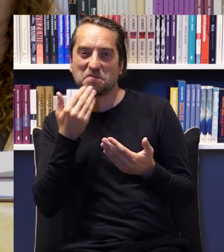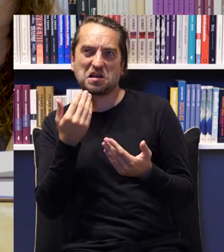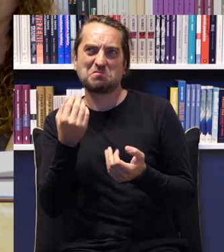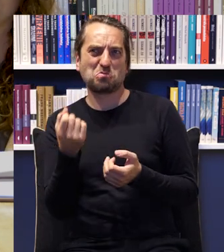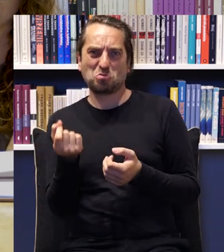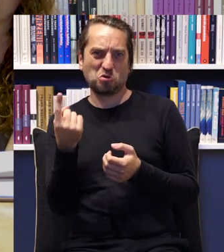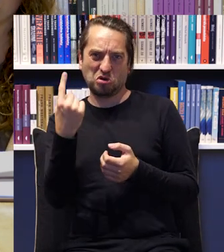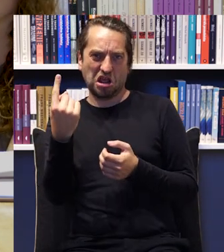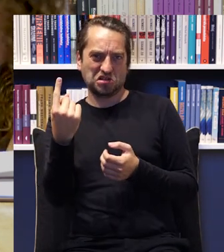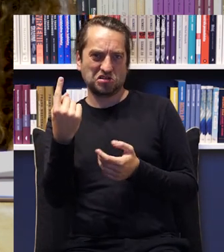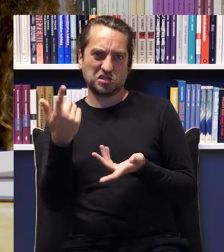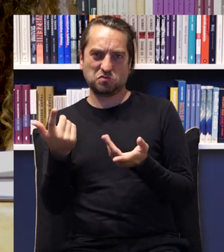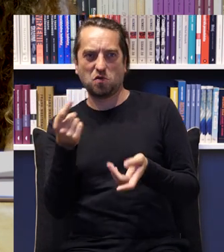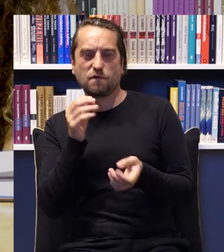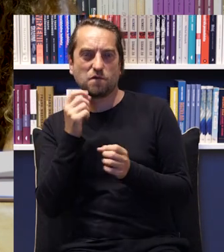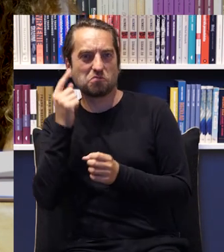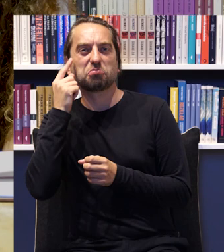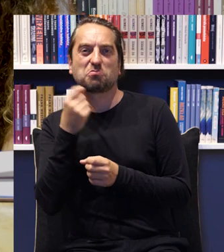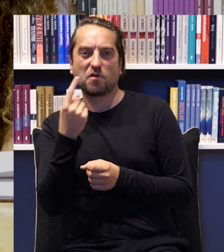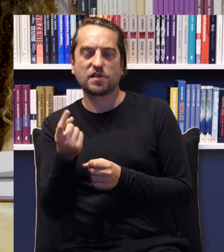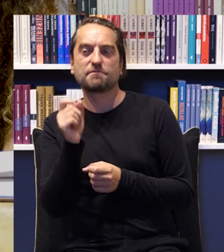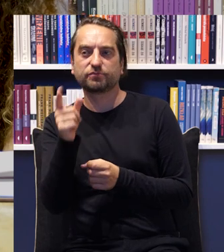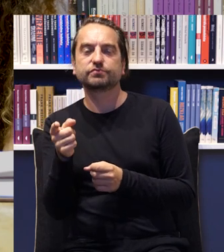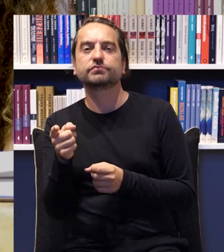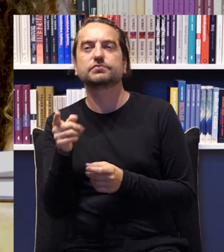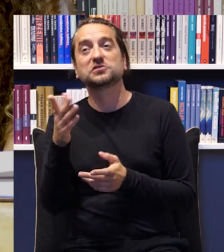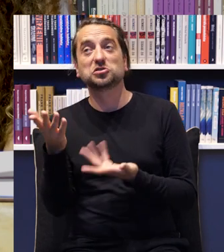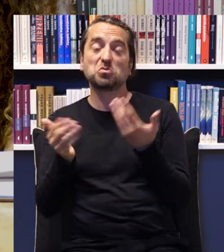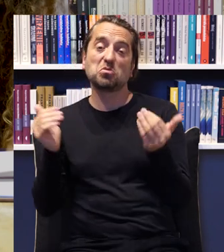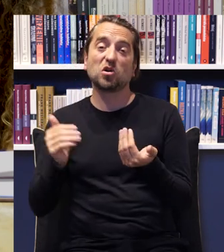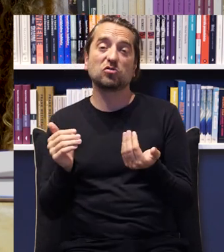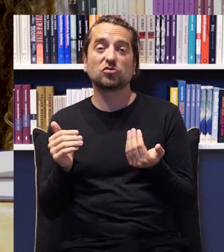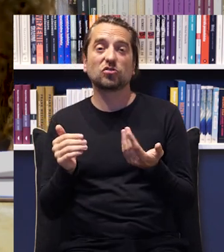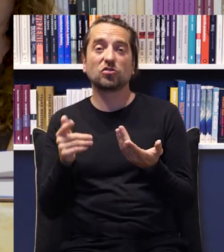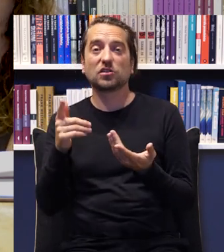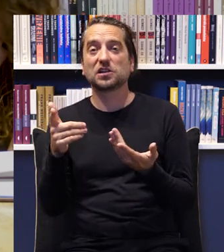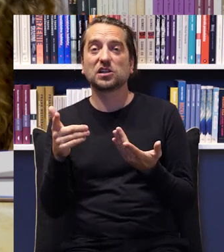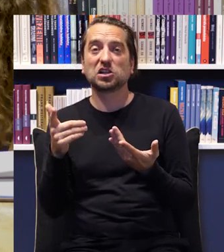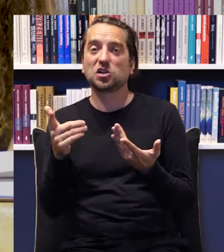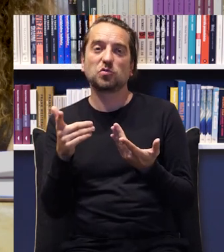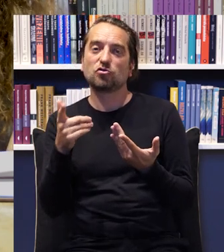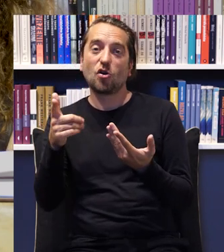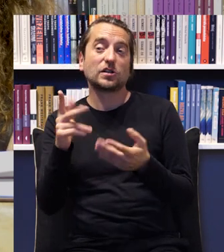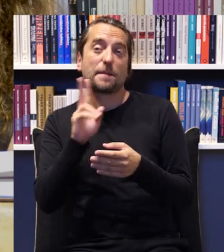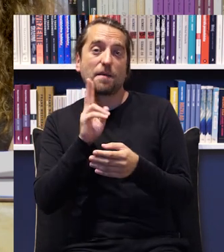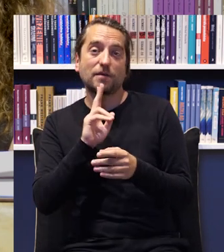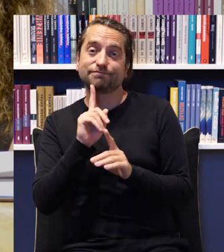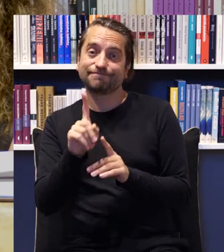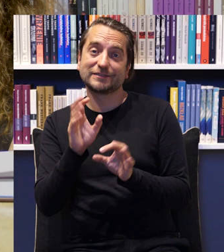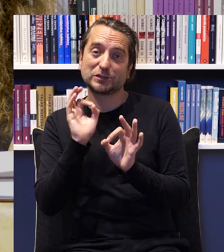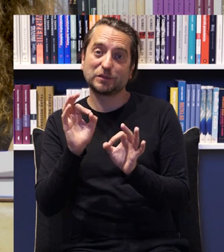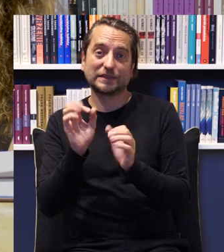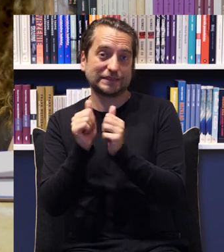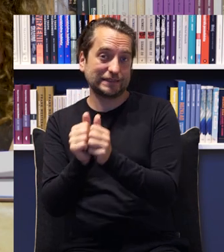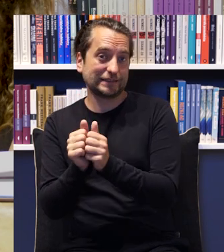zraz wspomniana, co też gdzieś sugeruje, że może też nie do końca spełnia tę rolę, może